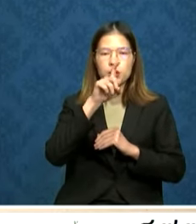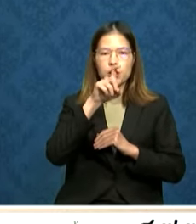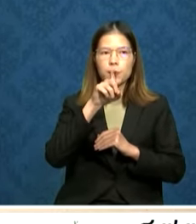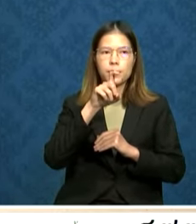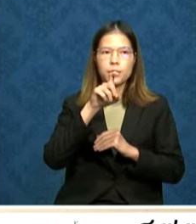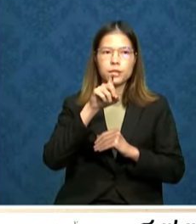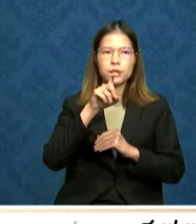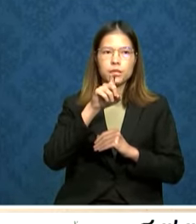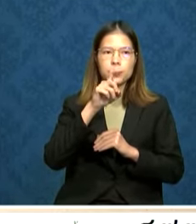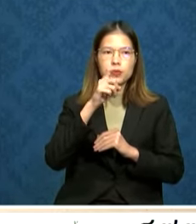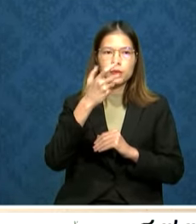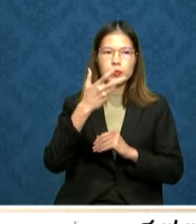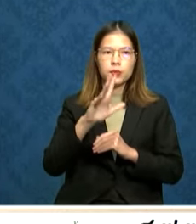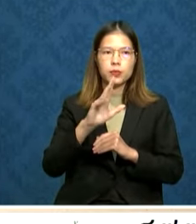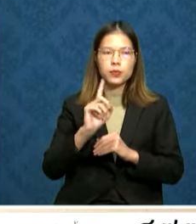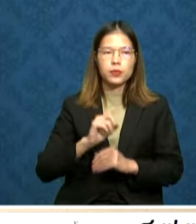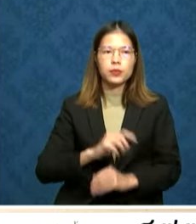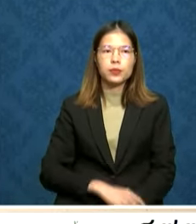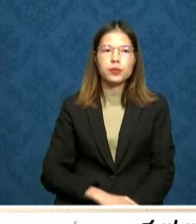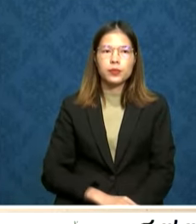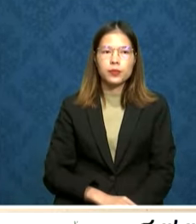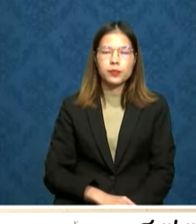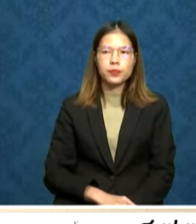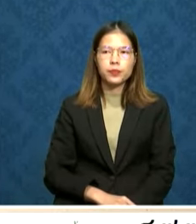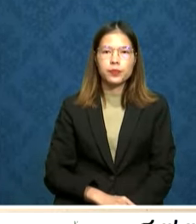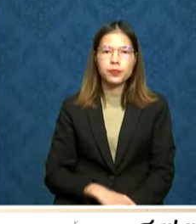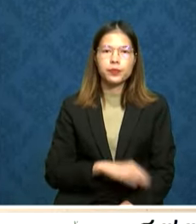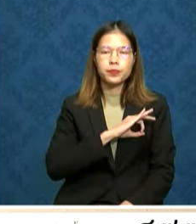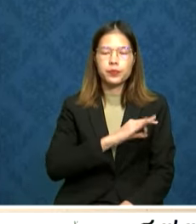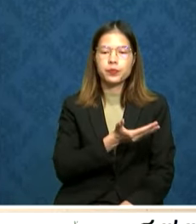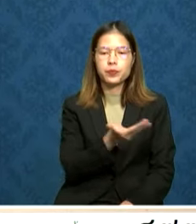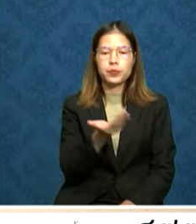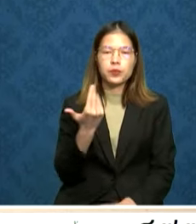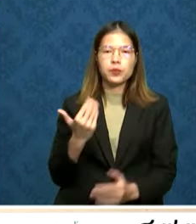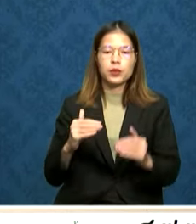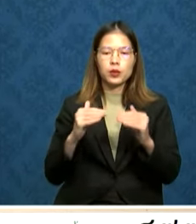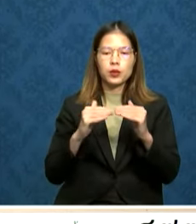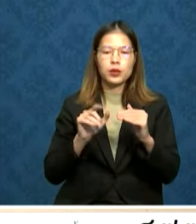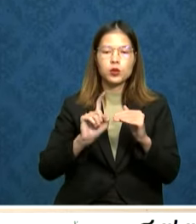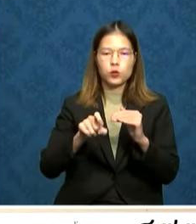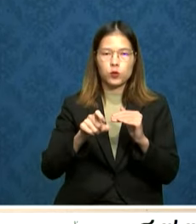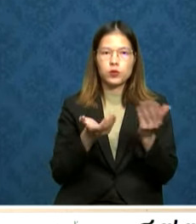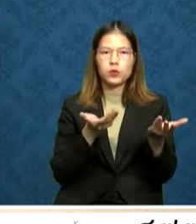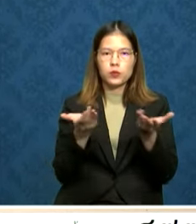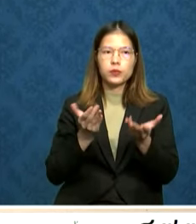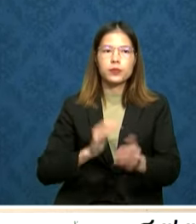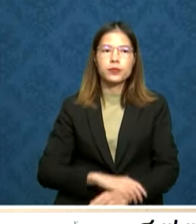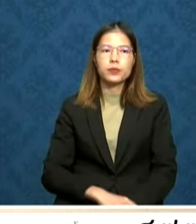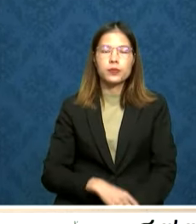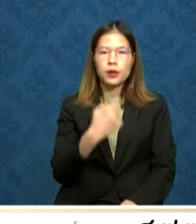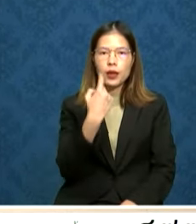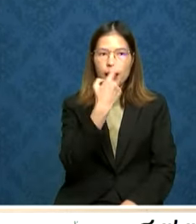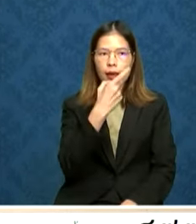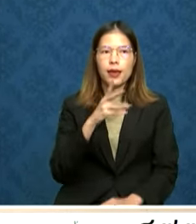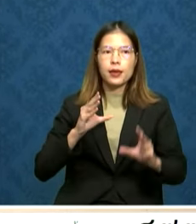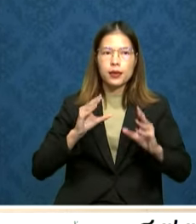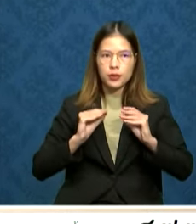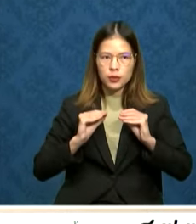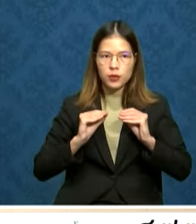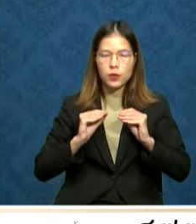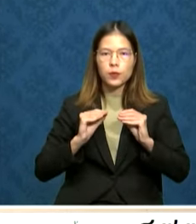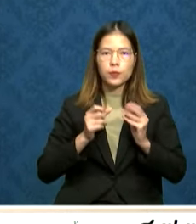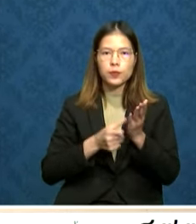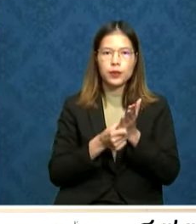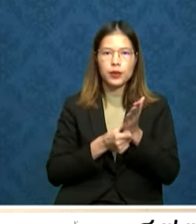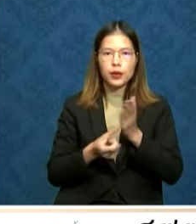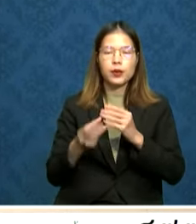บเชิญท่านสมาชิกใช้สิธ์ออกเสยงลคะแนนครับผู้ได้เห็ชอบด้วยกัการแก